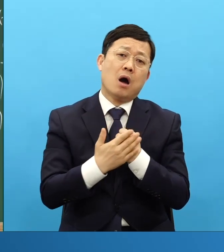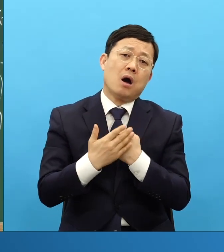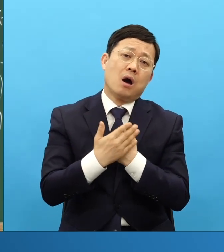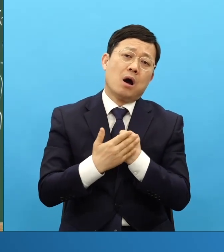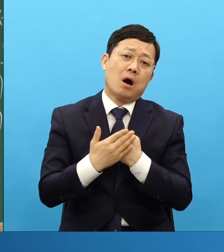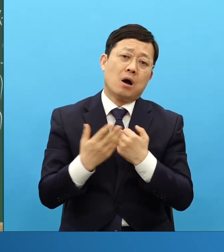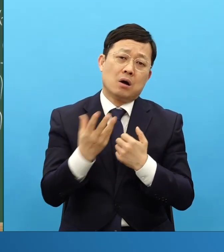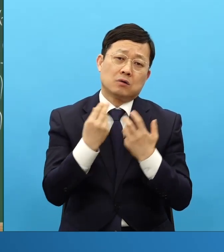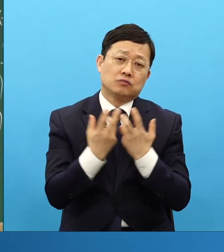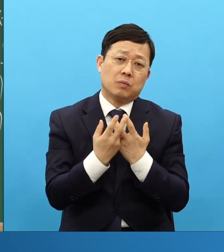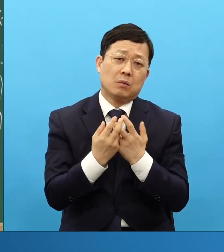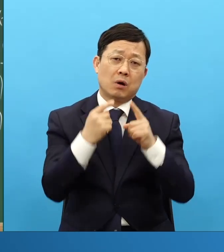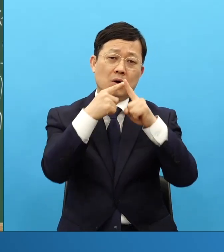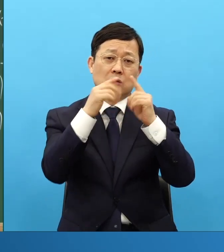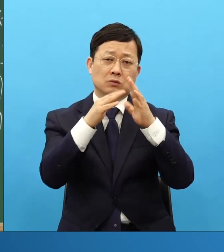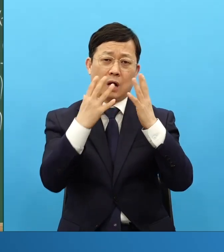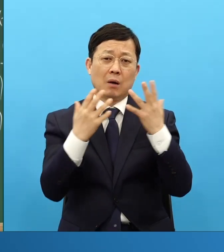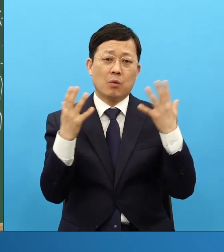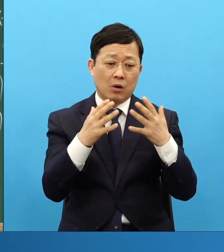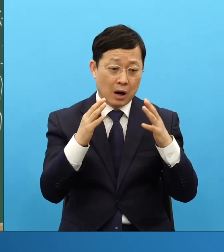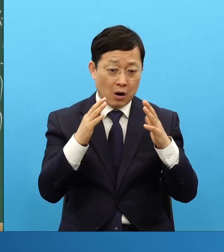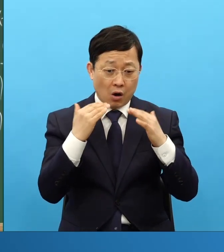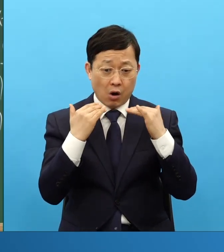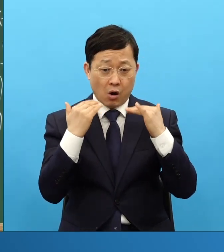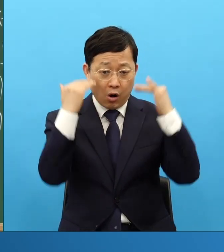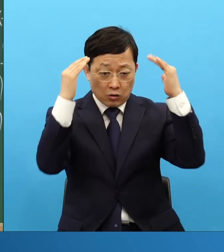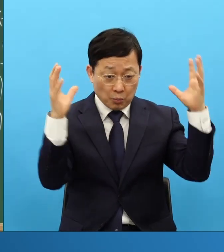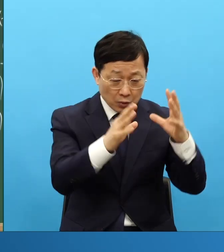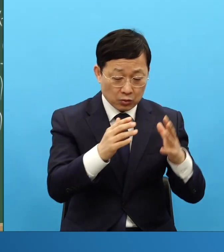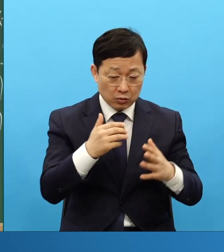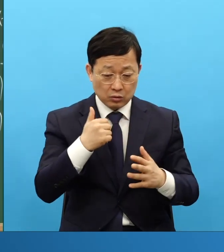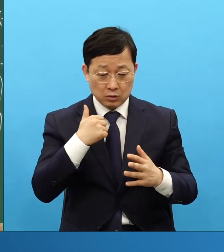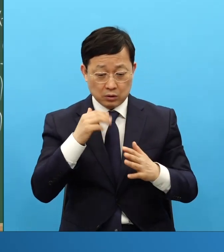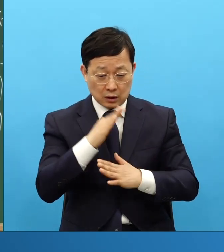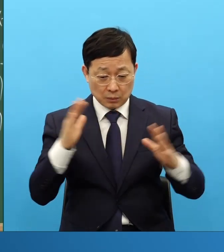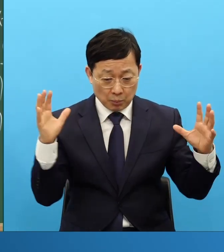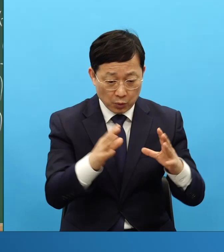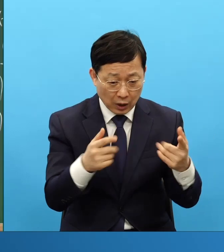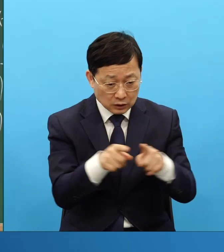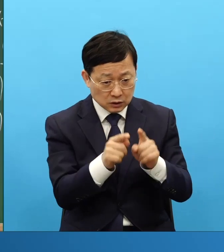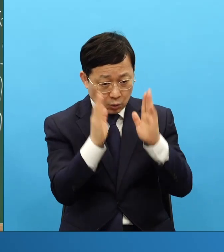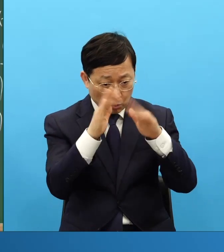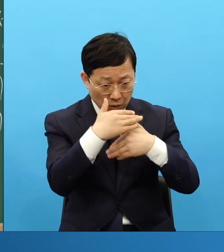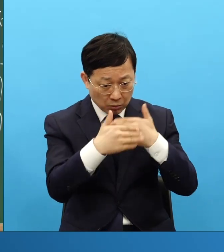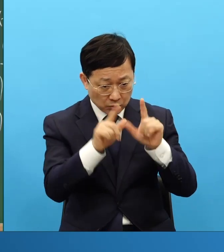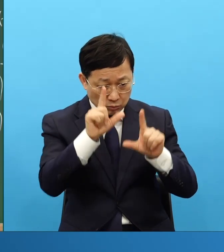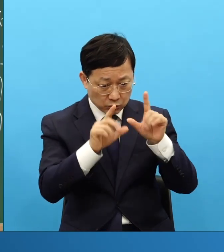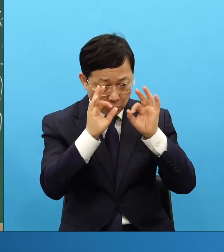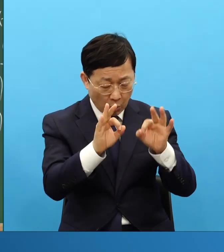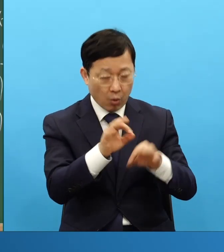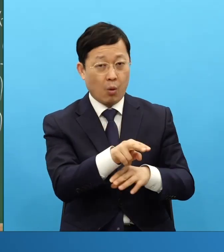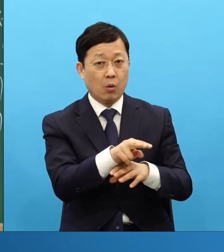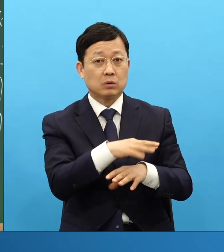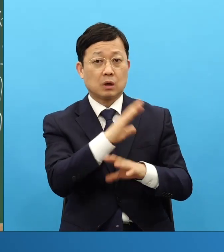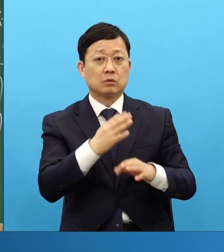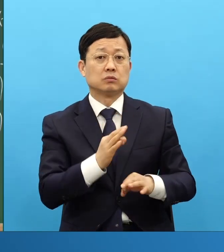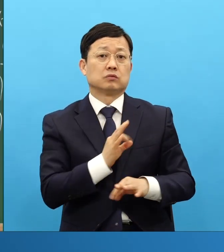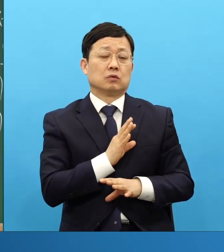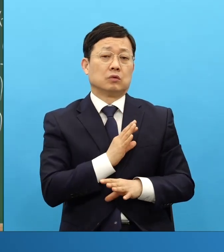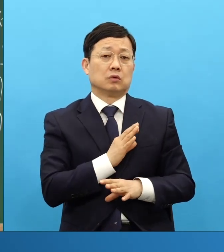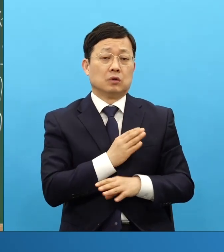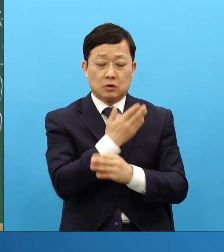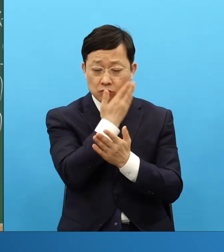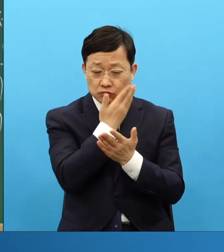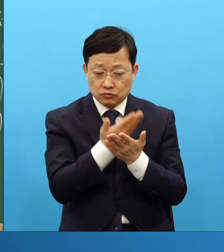성도님들 그거 같이도 모여요. And even though it was just a vacation Bible school, the entire church was turned upside down, and the entire church was blessed. 주로 이제 중직자 집을